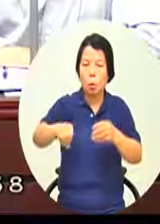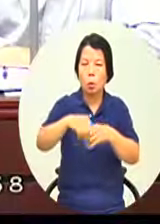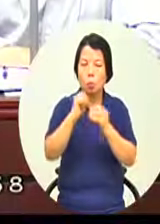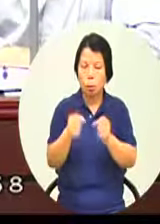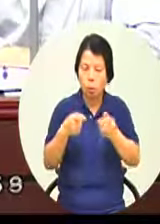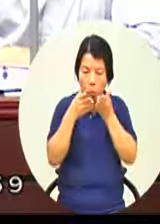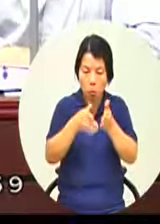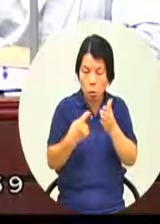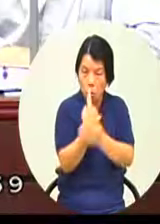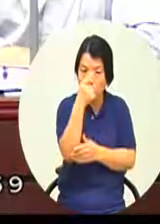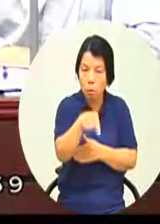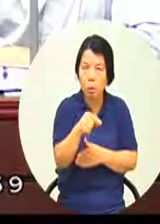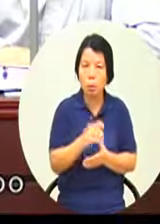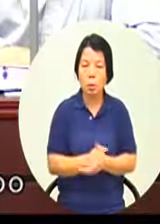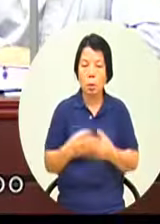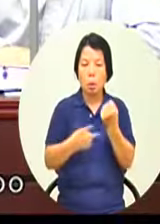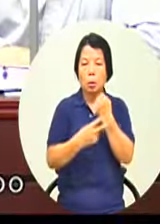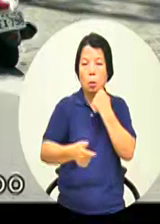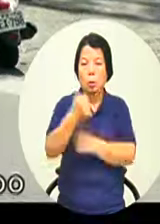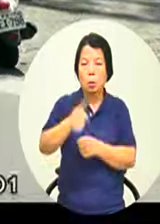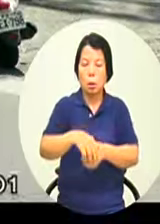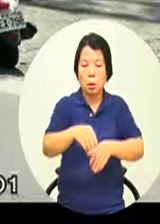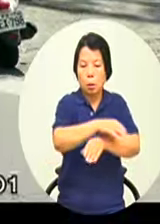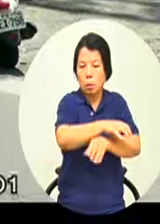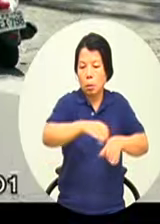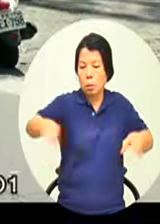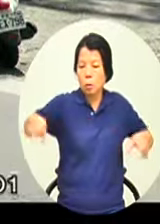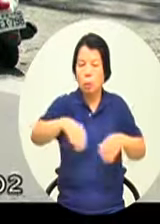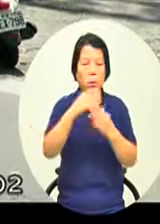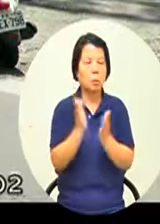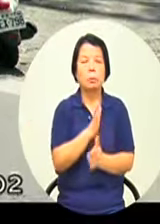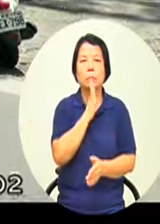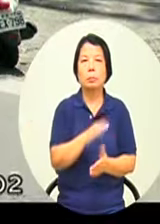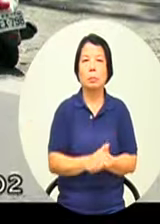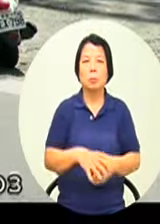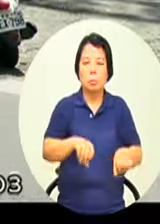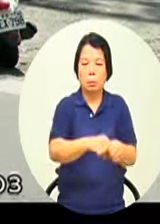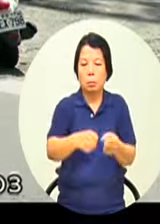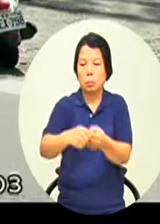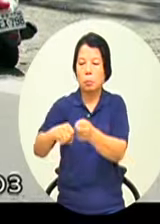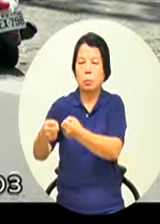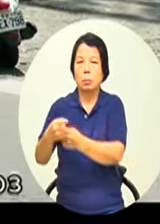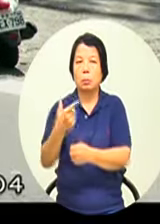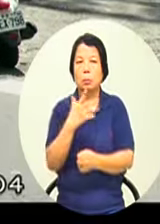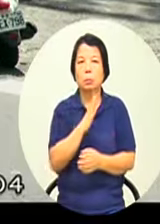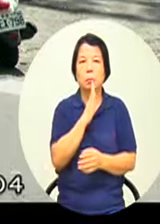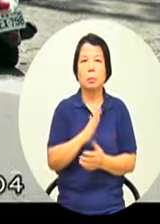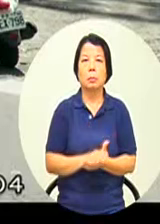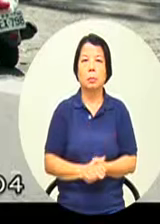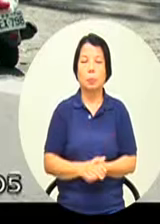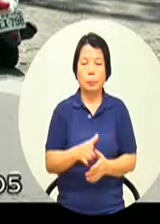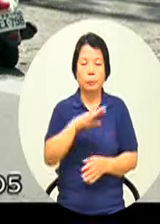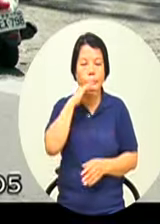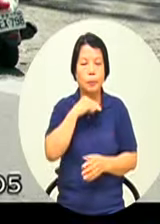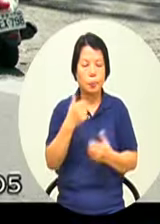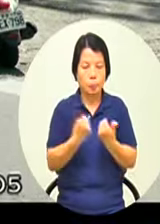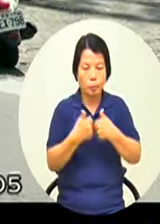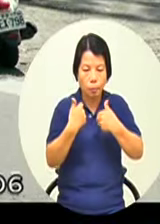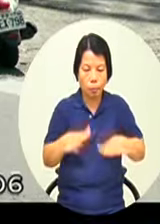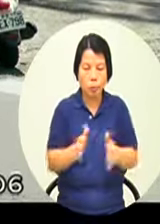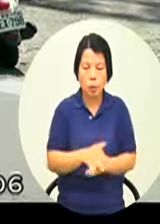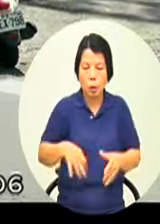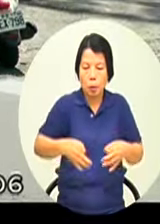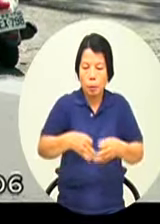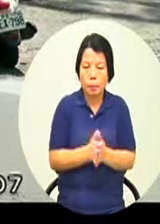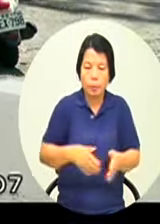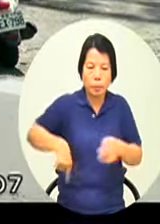哦，里长跟我说从这边一整排都是哦，已经破了好几个了，所以我想等一下会后，我希望你们尽快用最